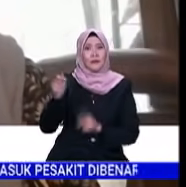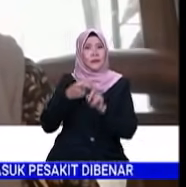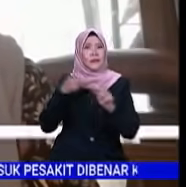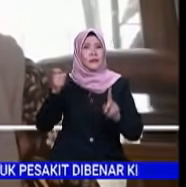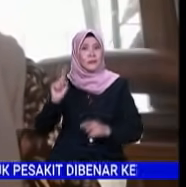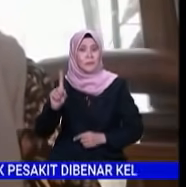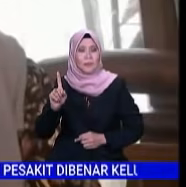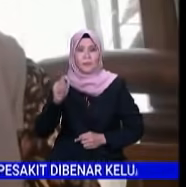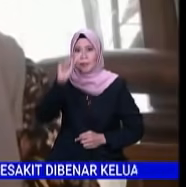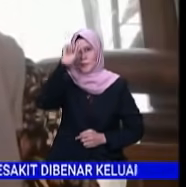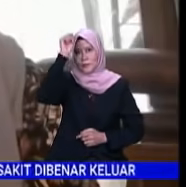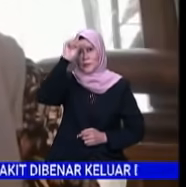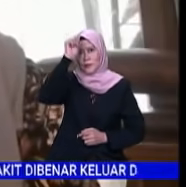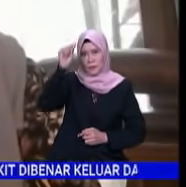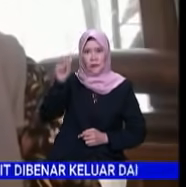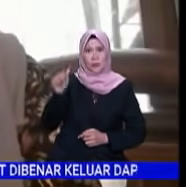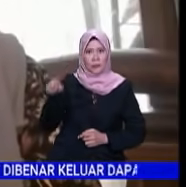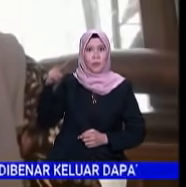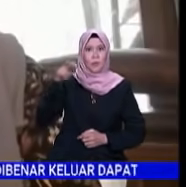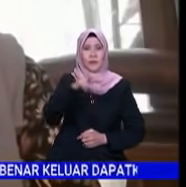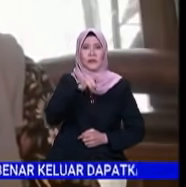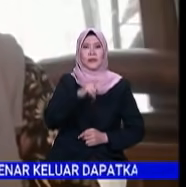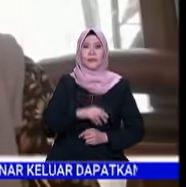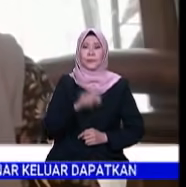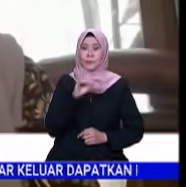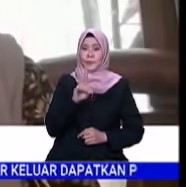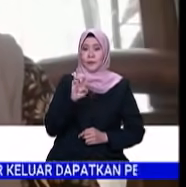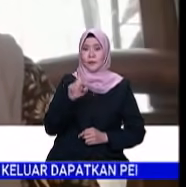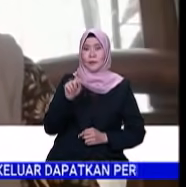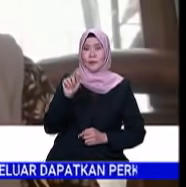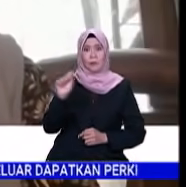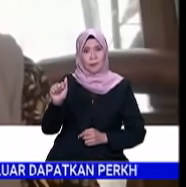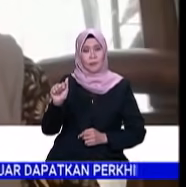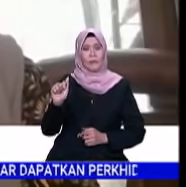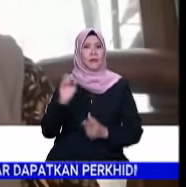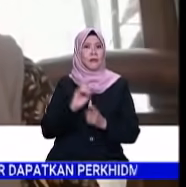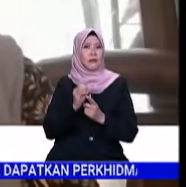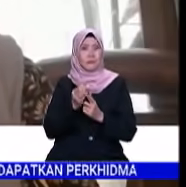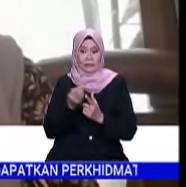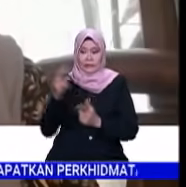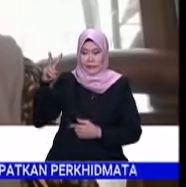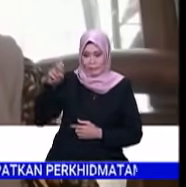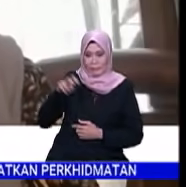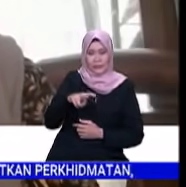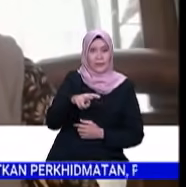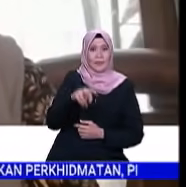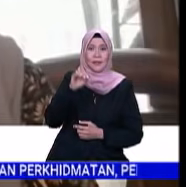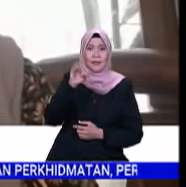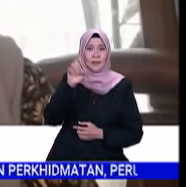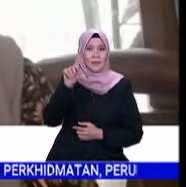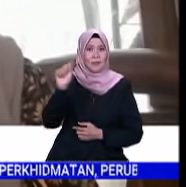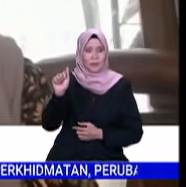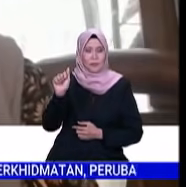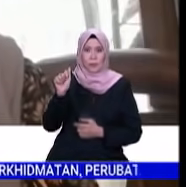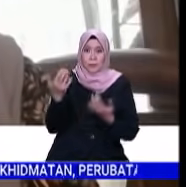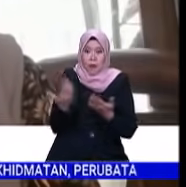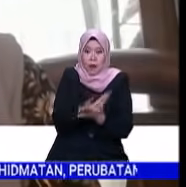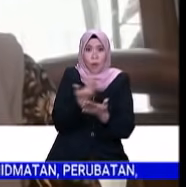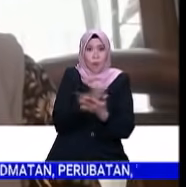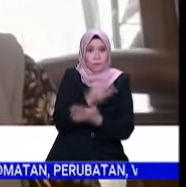negara India, dan juga Delta atau strain Delta ini merupakan strain yang